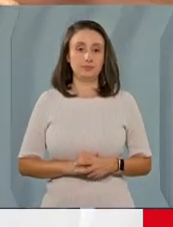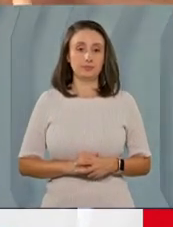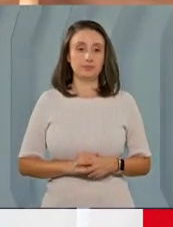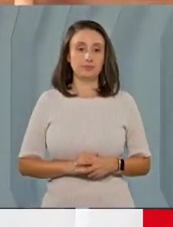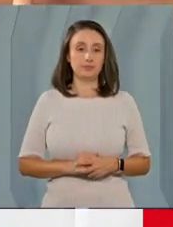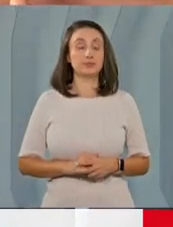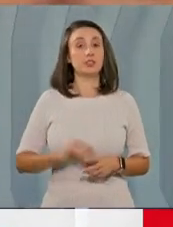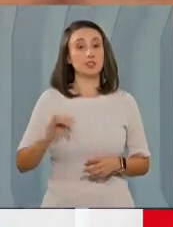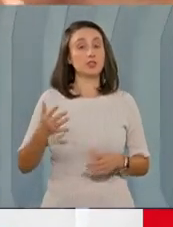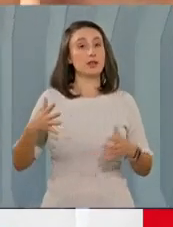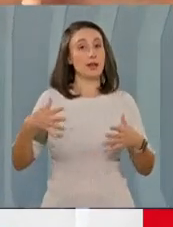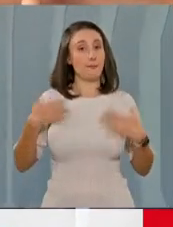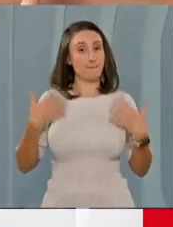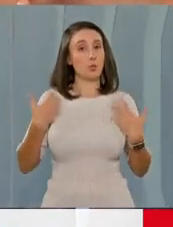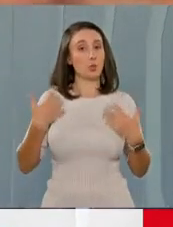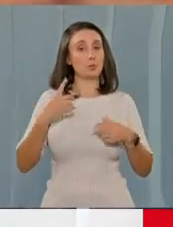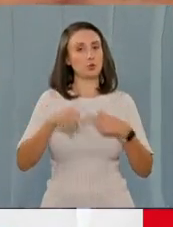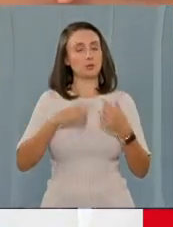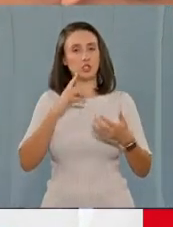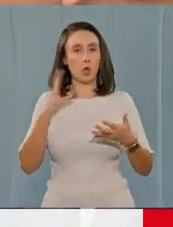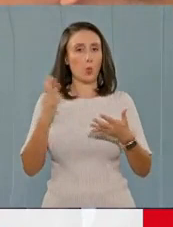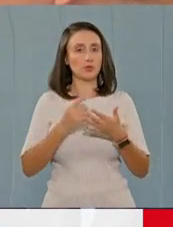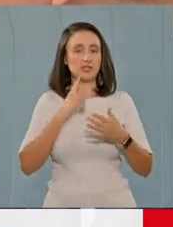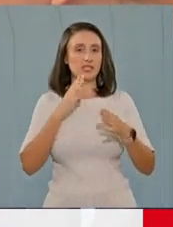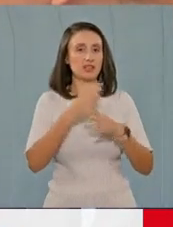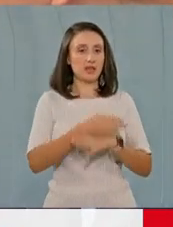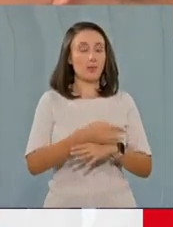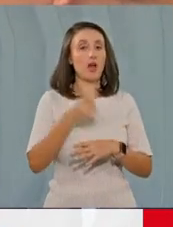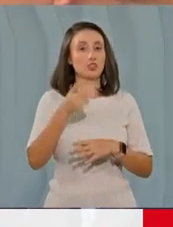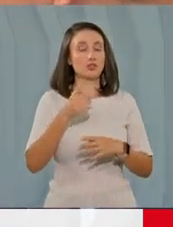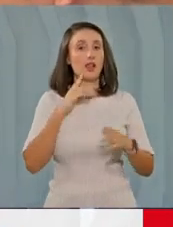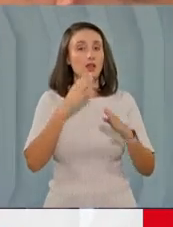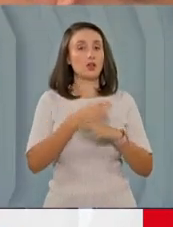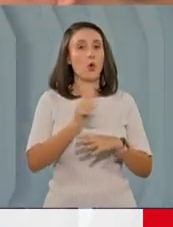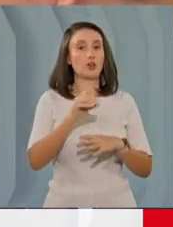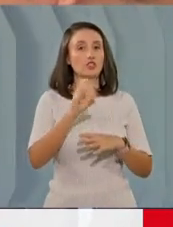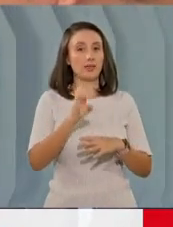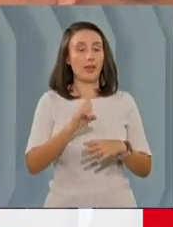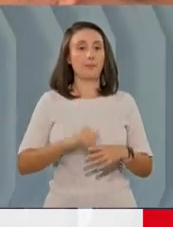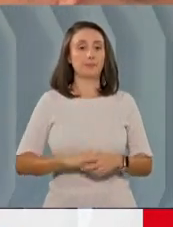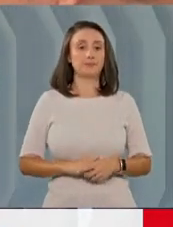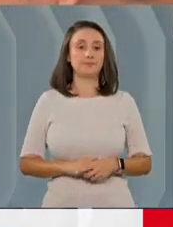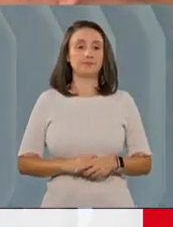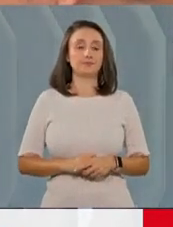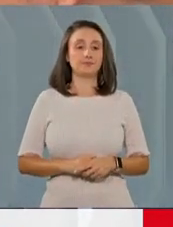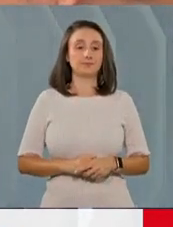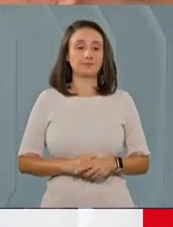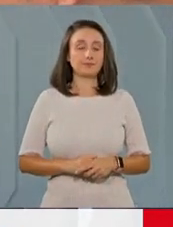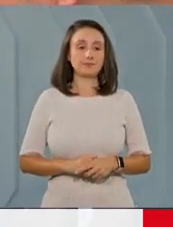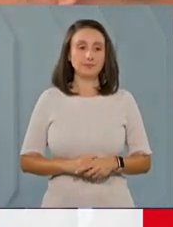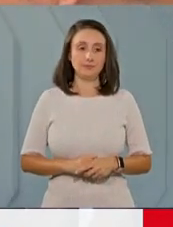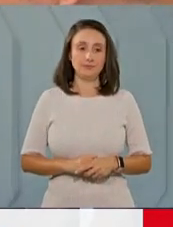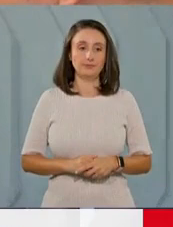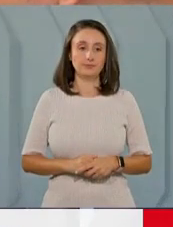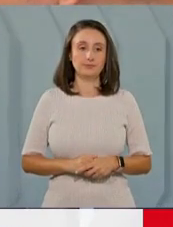bucurăm după ce reușim să intrăm în spațiul Schengen și de accederea cu drepturi depline în Organizația